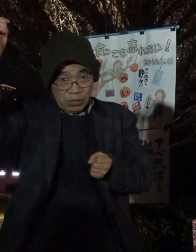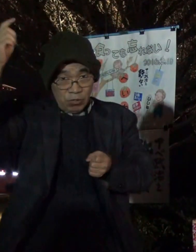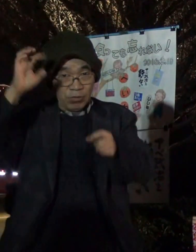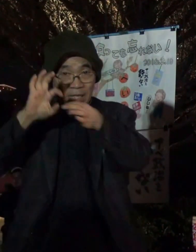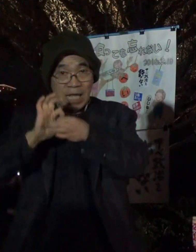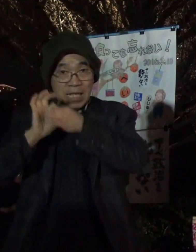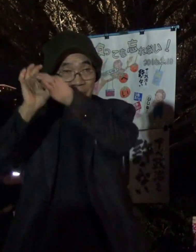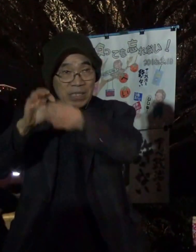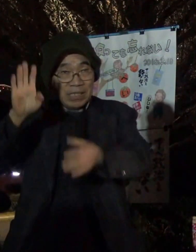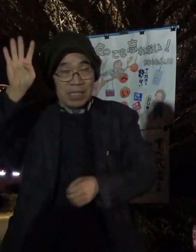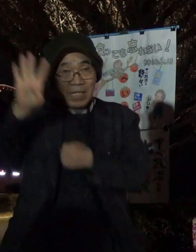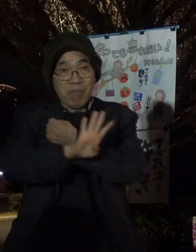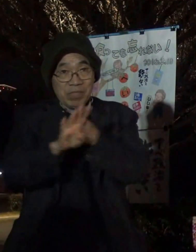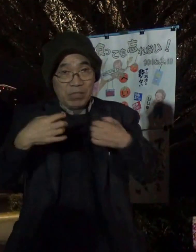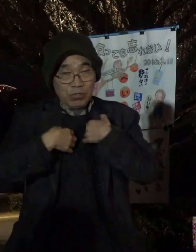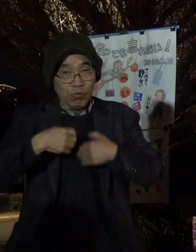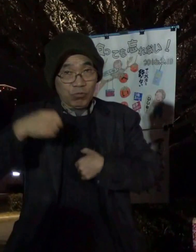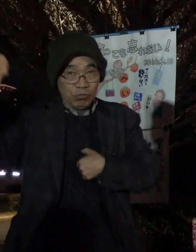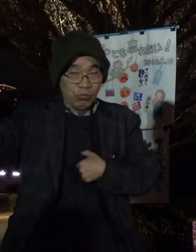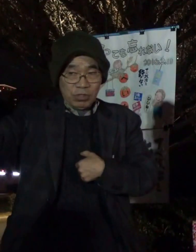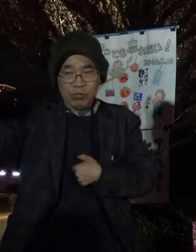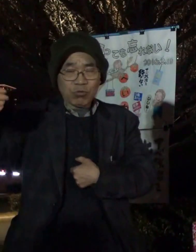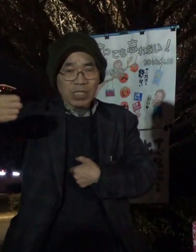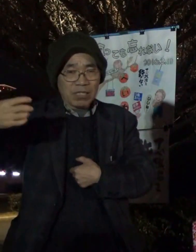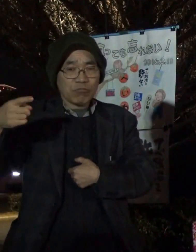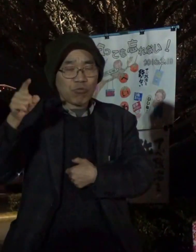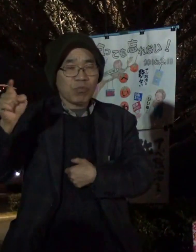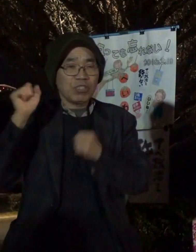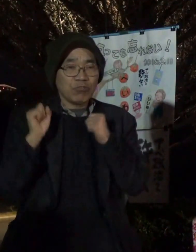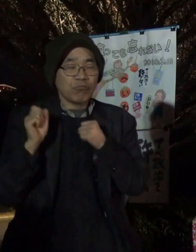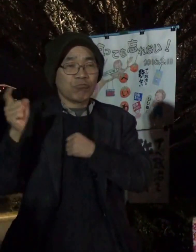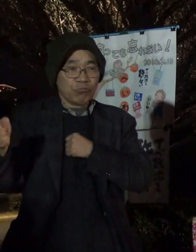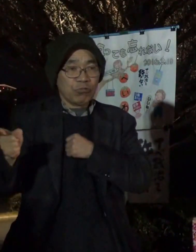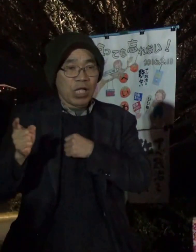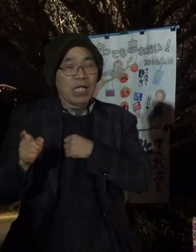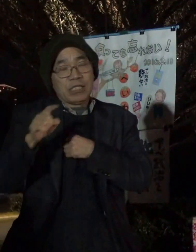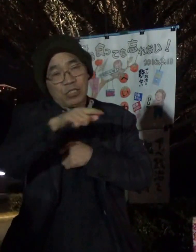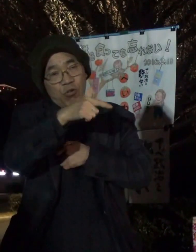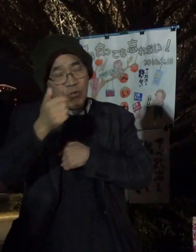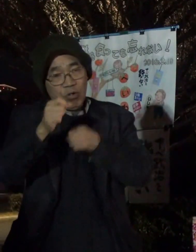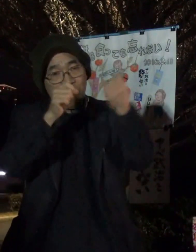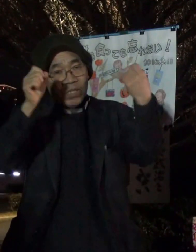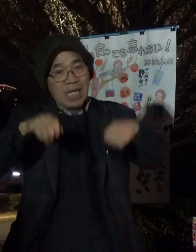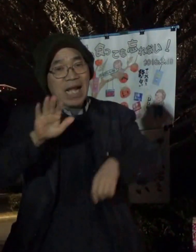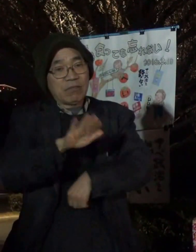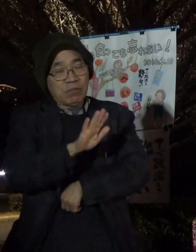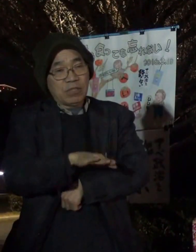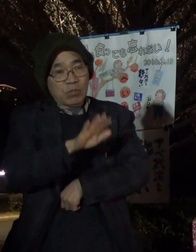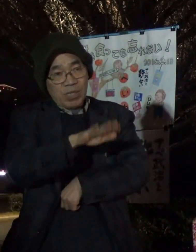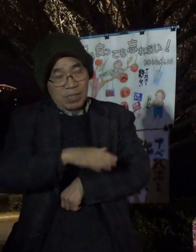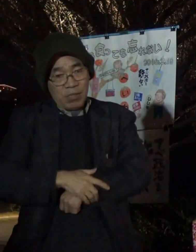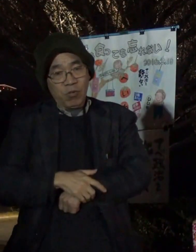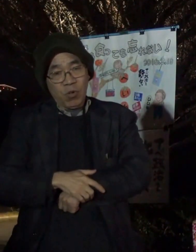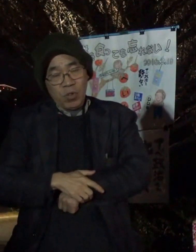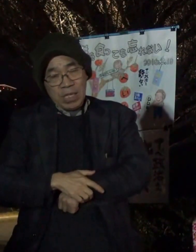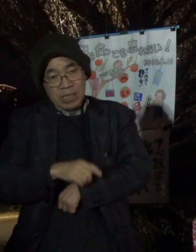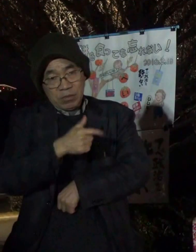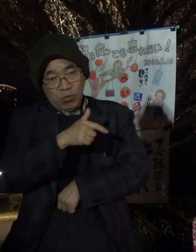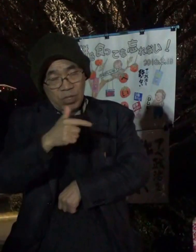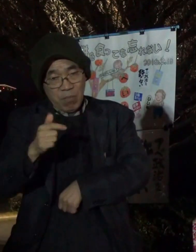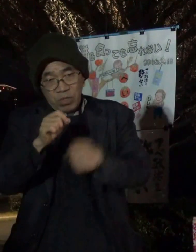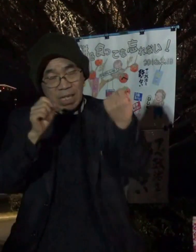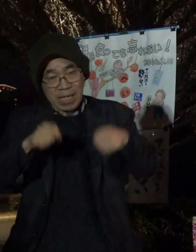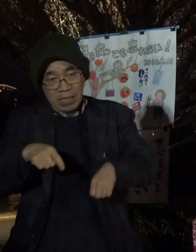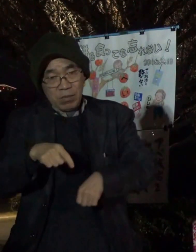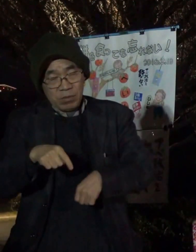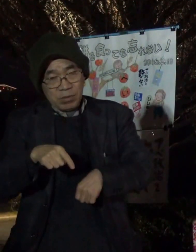聞くんですけれども、でもそのいろんな問題があるよ、いろんな問題があって、そのたくさんのま